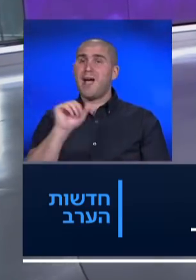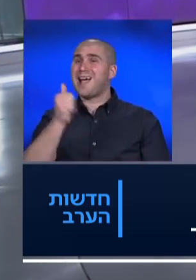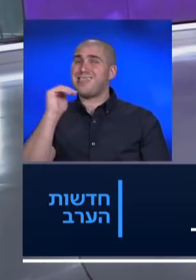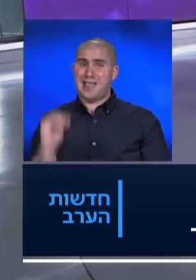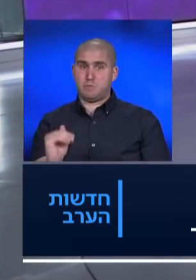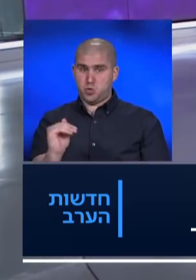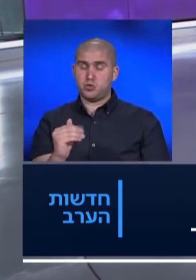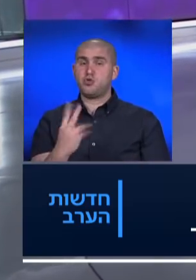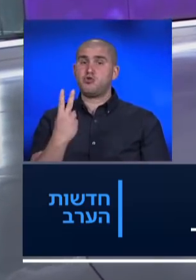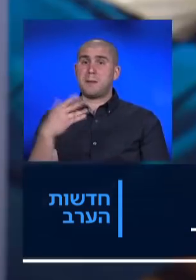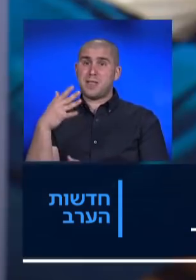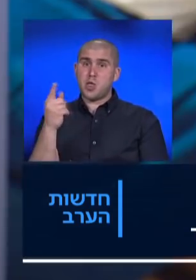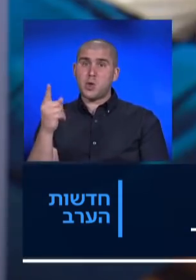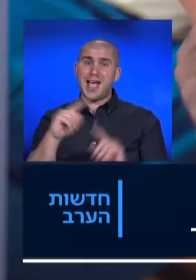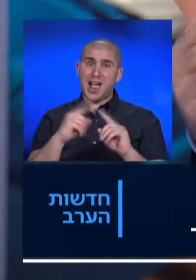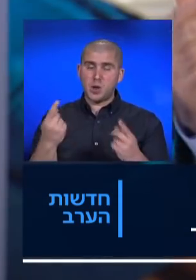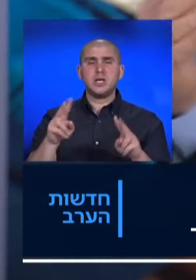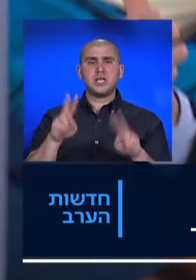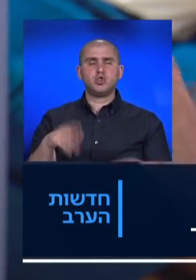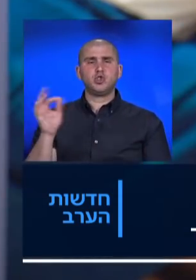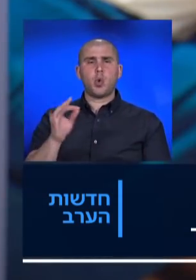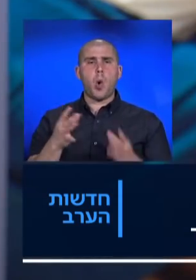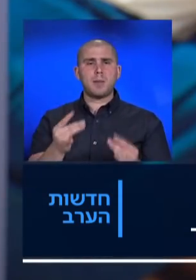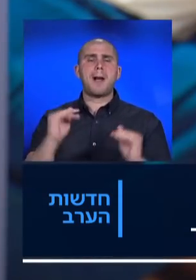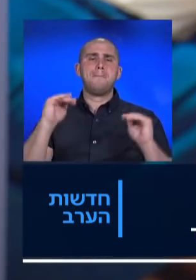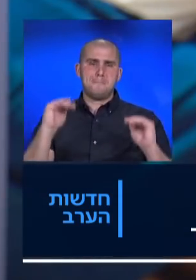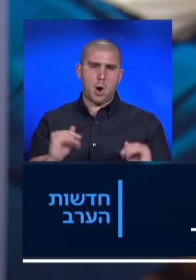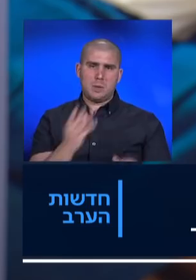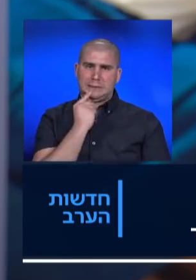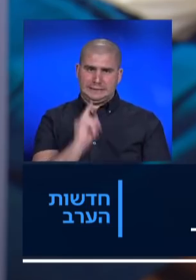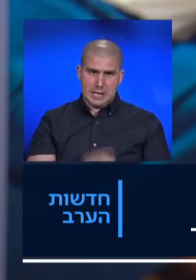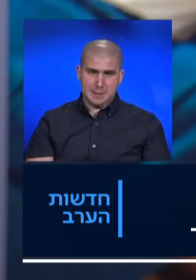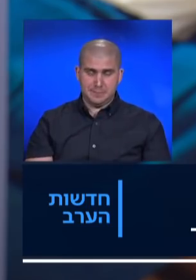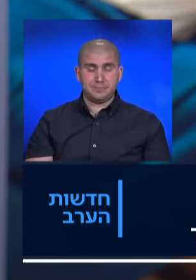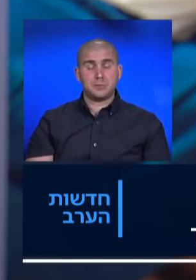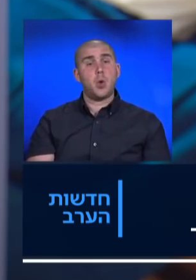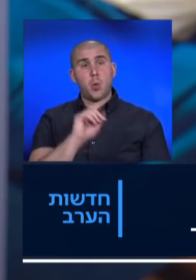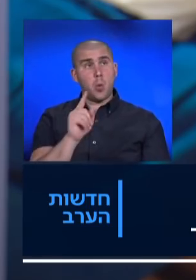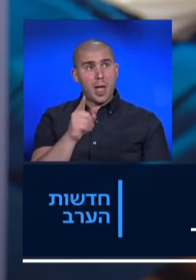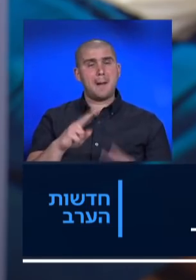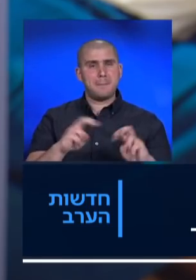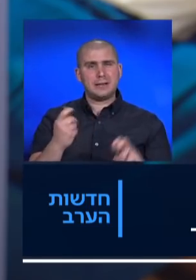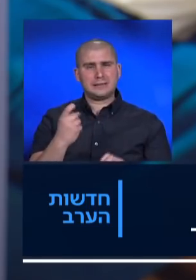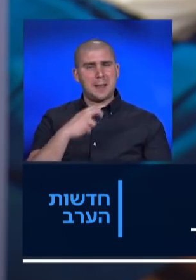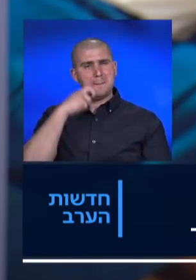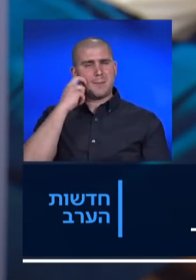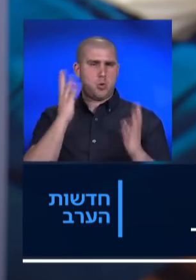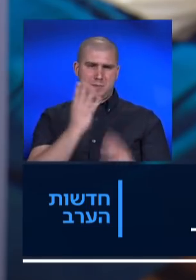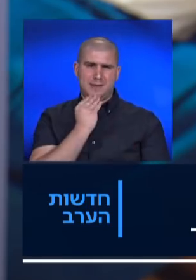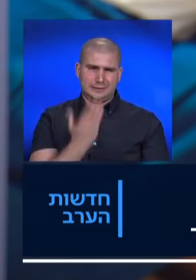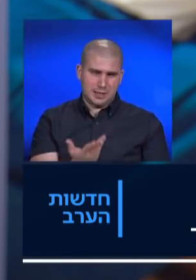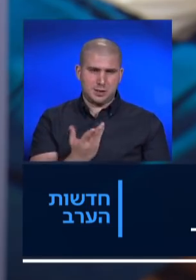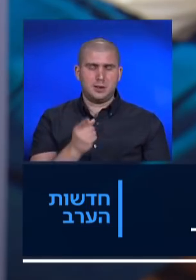מדינות יש להן שיעור הדבקה נמוך משלנו. עכשיו, כנראה שהמחקר הזה קצת מחמיא יותר מדי לישראל. מקדם ההדבקה שם